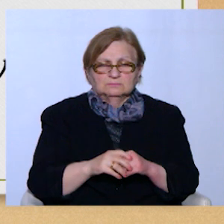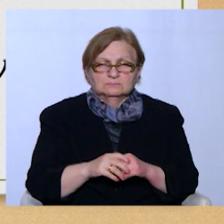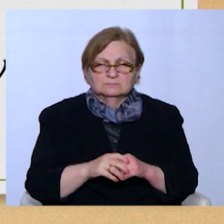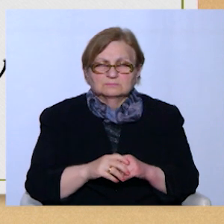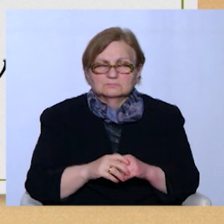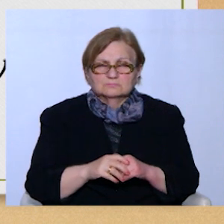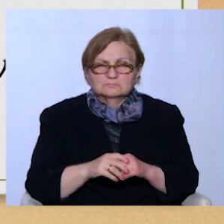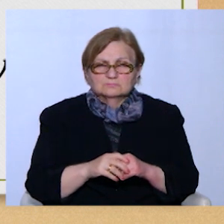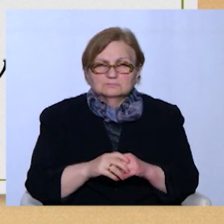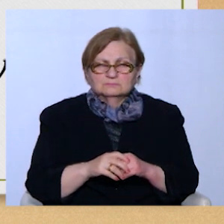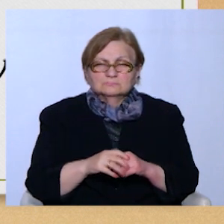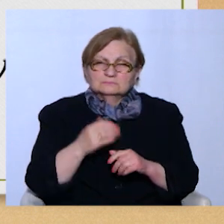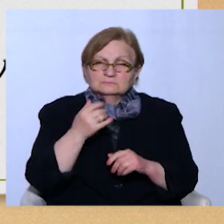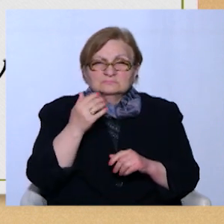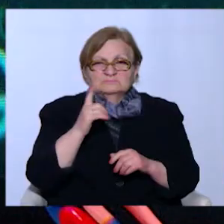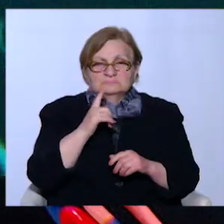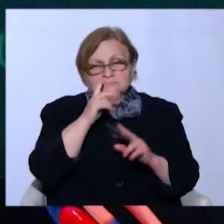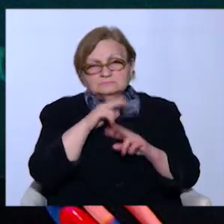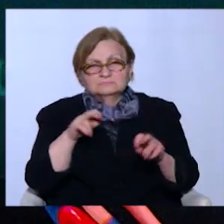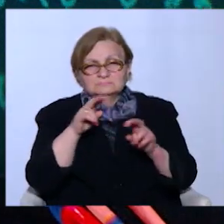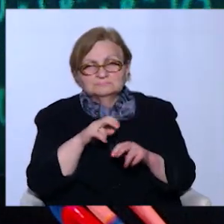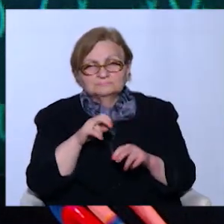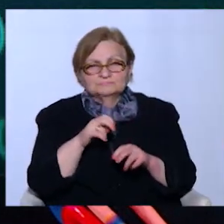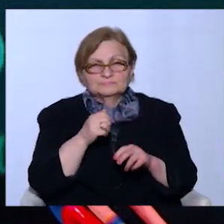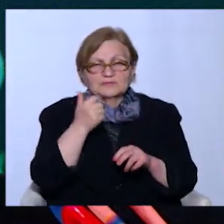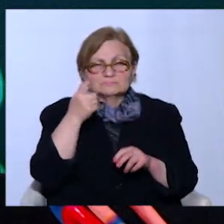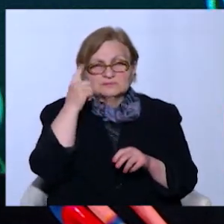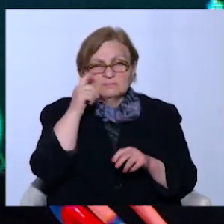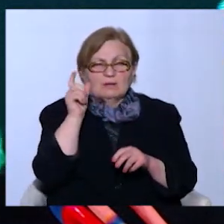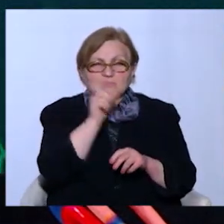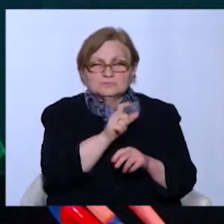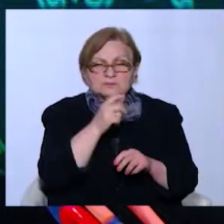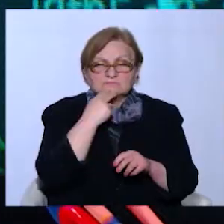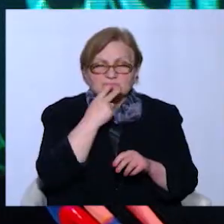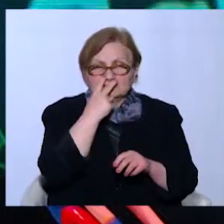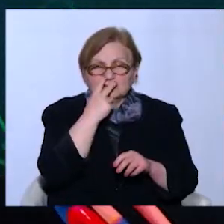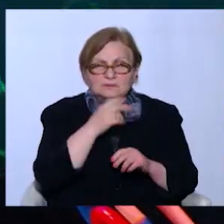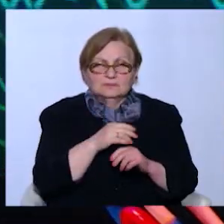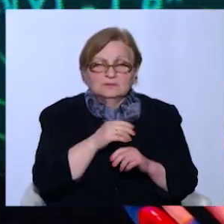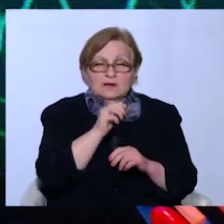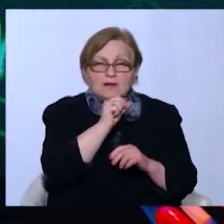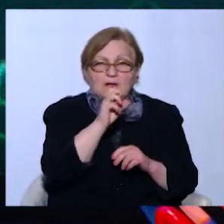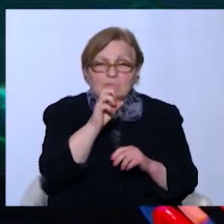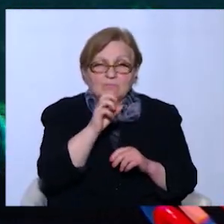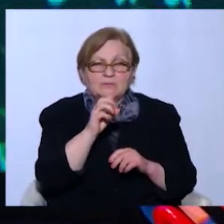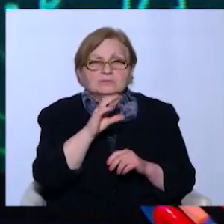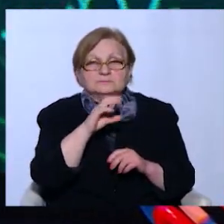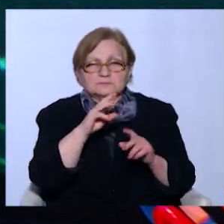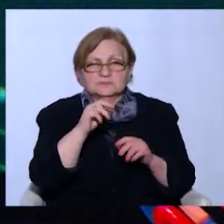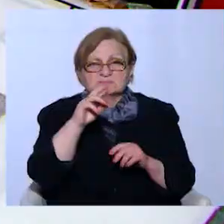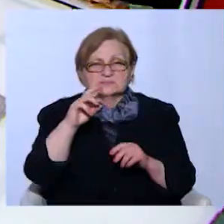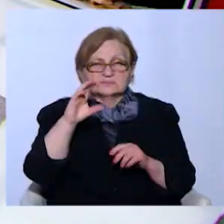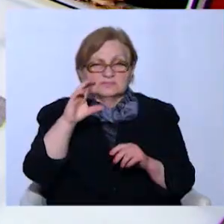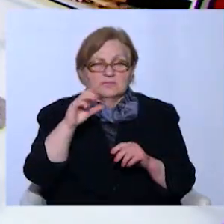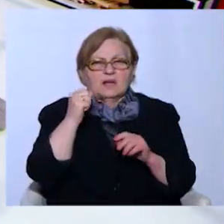მოდით განვიხილოთ ამ საკითხებზე რამდენიმე ამოცანა. A, B და C რიცხვებისათვის ცნობილია,